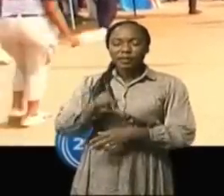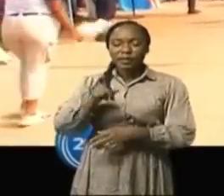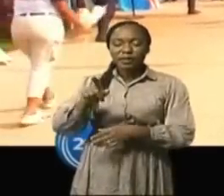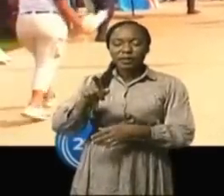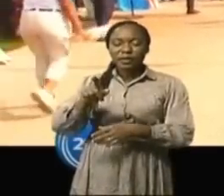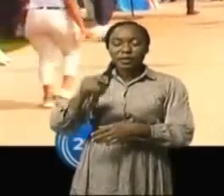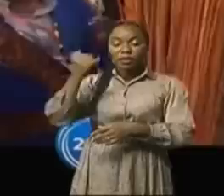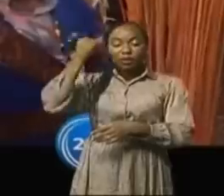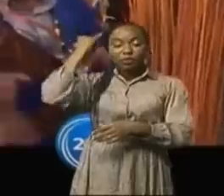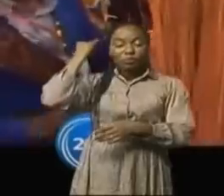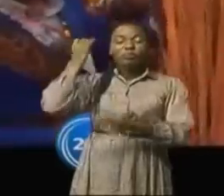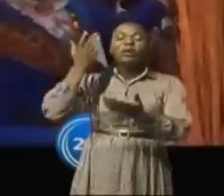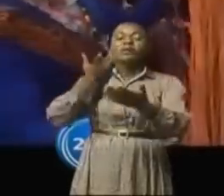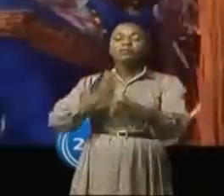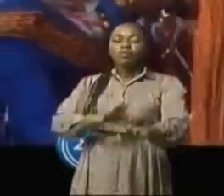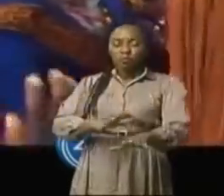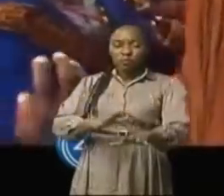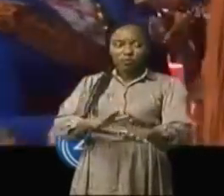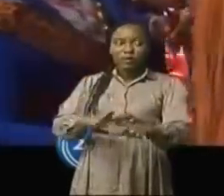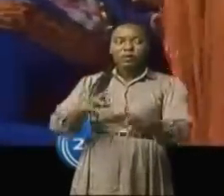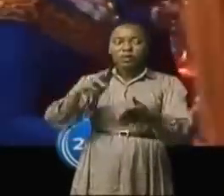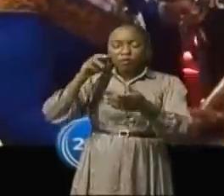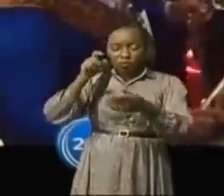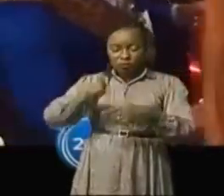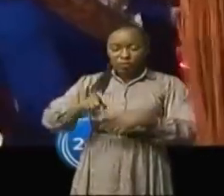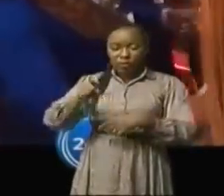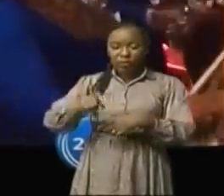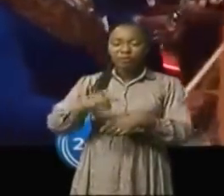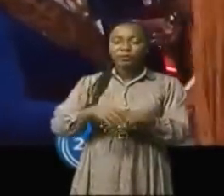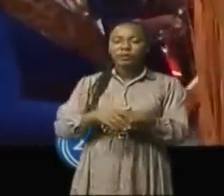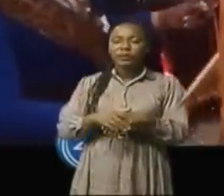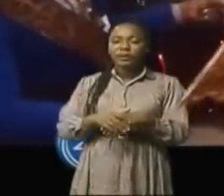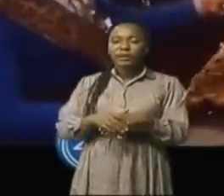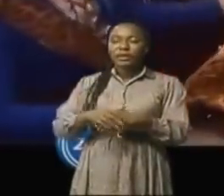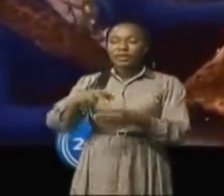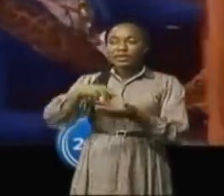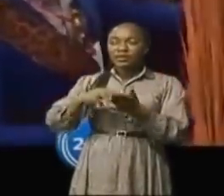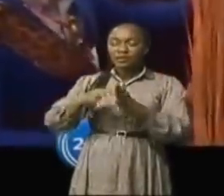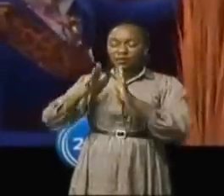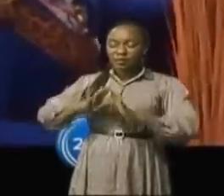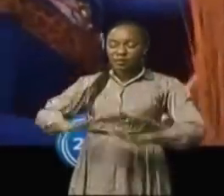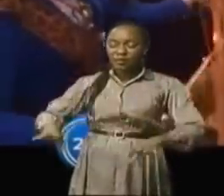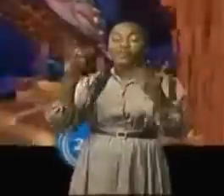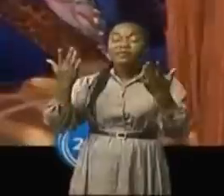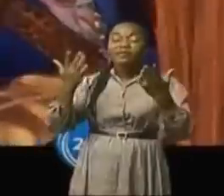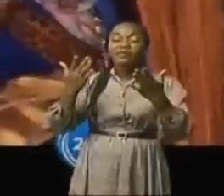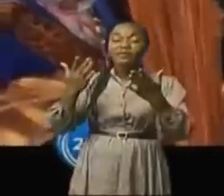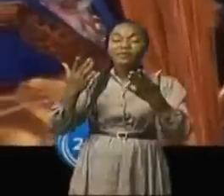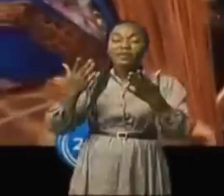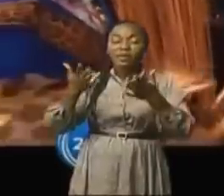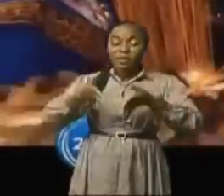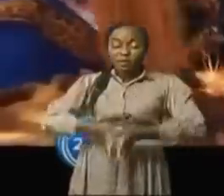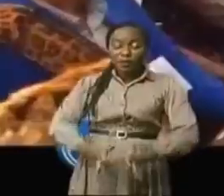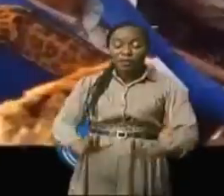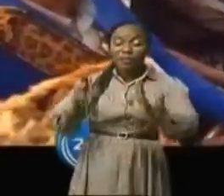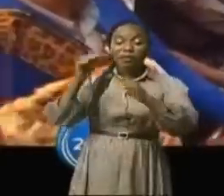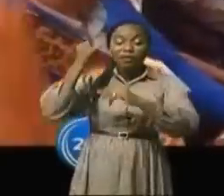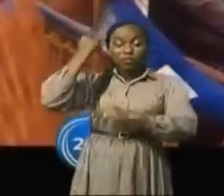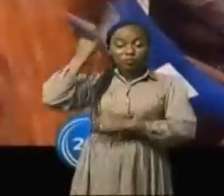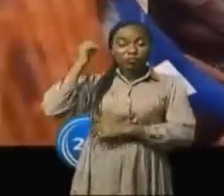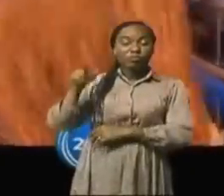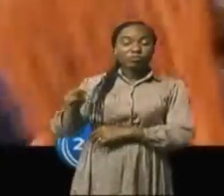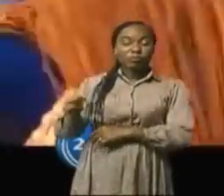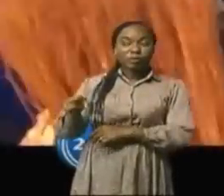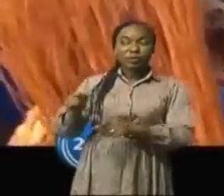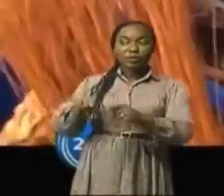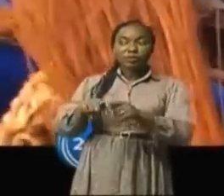n'est plus avec nous. Il fallait purifier la ville de Lumumba, il fallait purifier